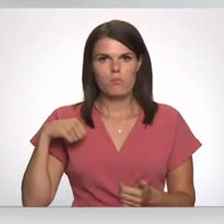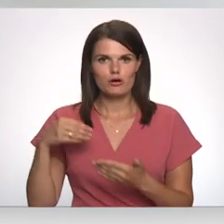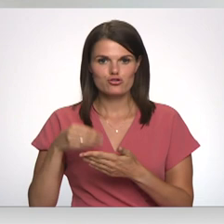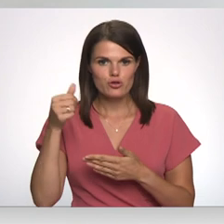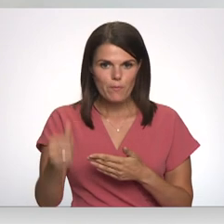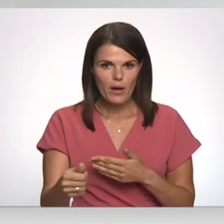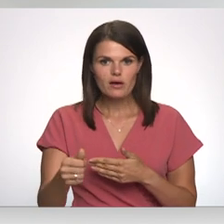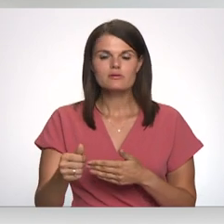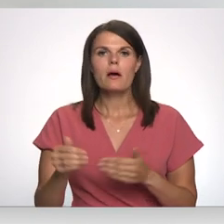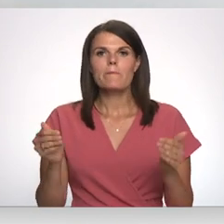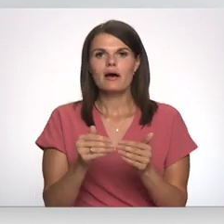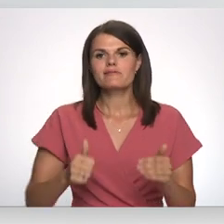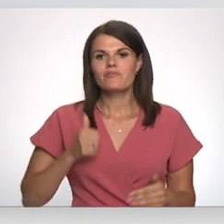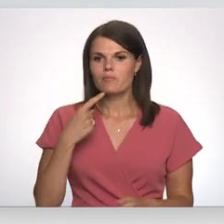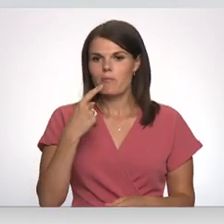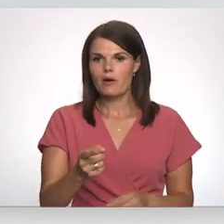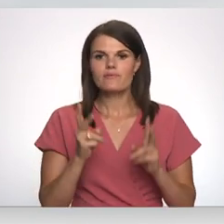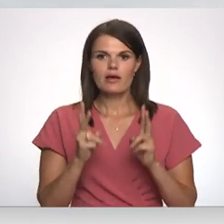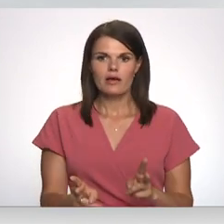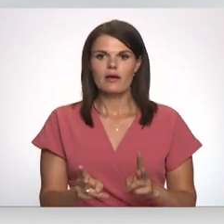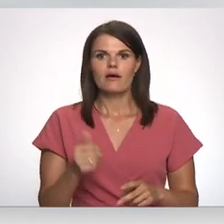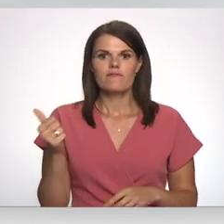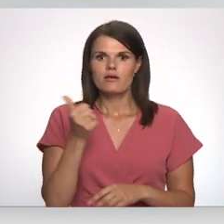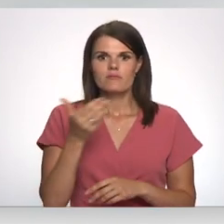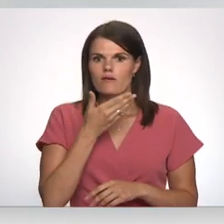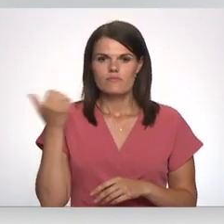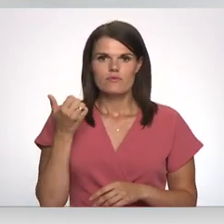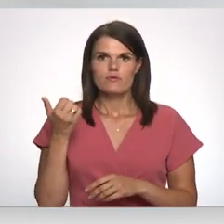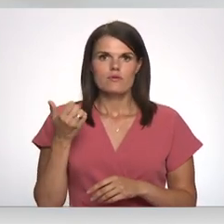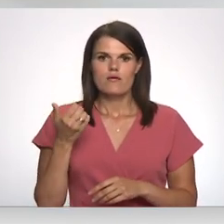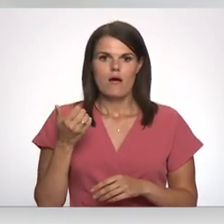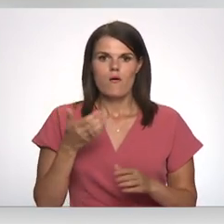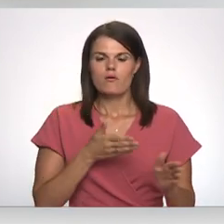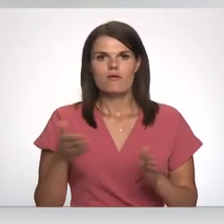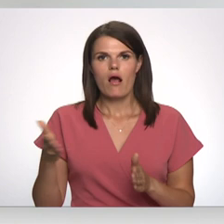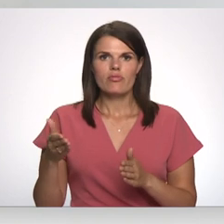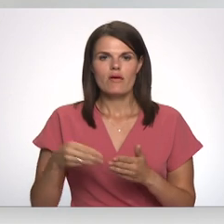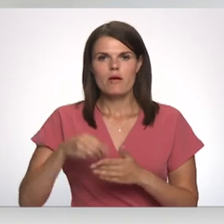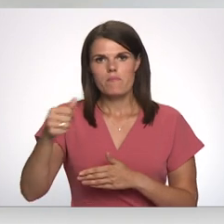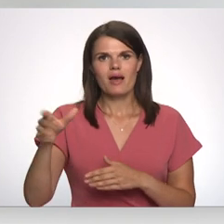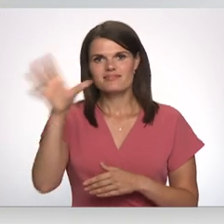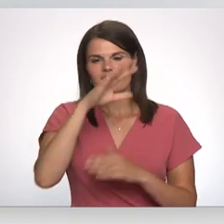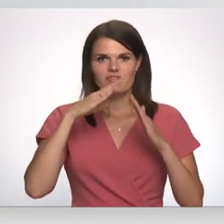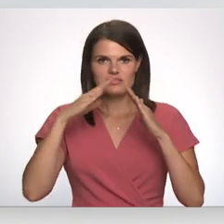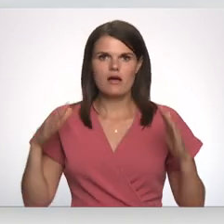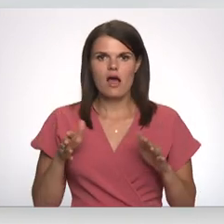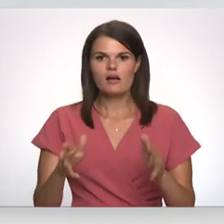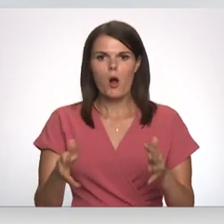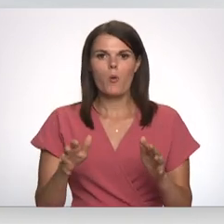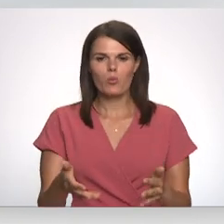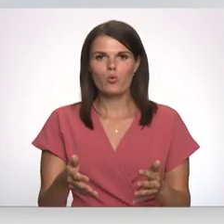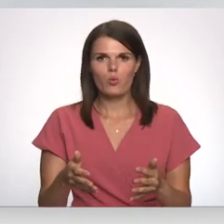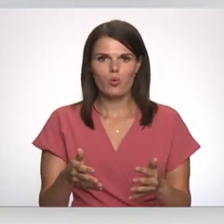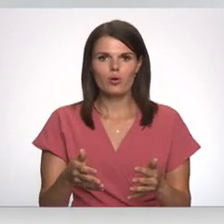paši. Mazie pateica, ka viņi pilnīgi un absolūti nav gatavi to pavilkt. Visu